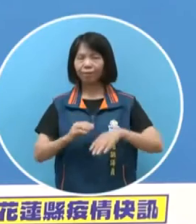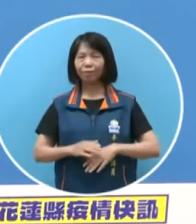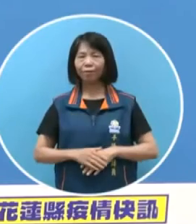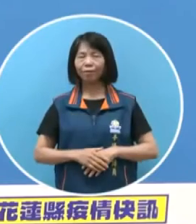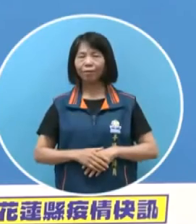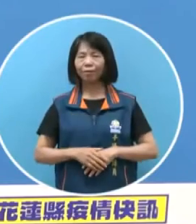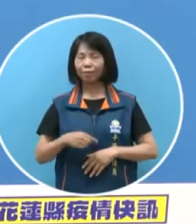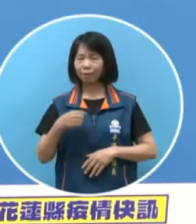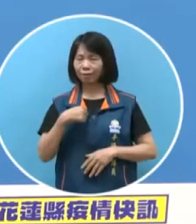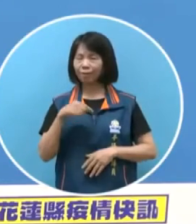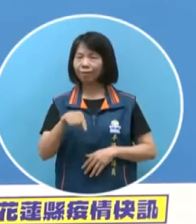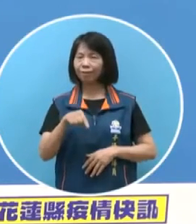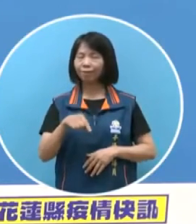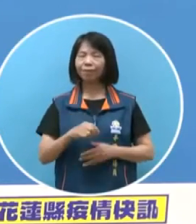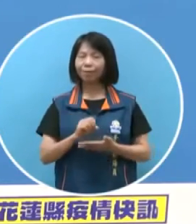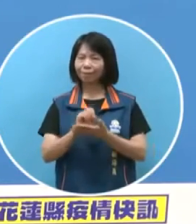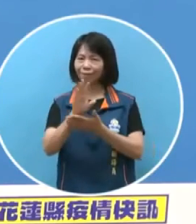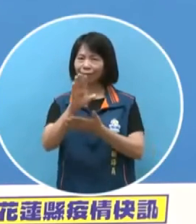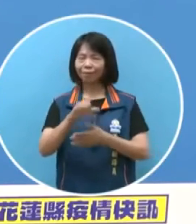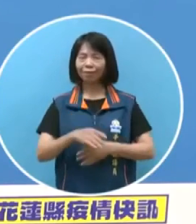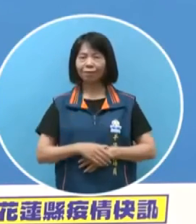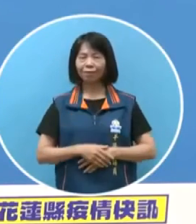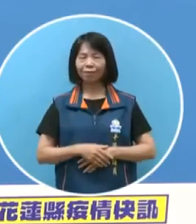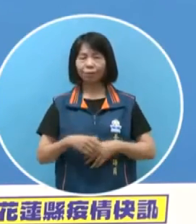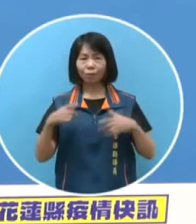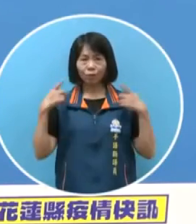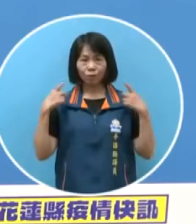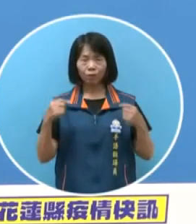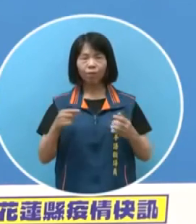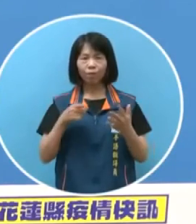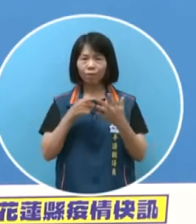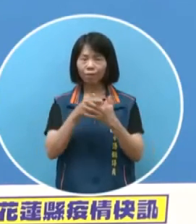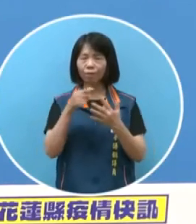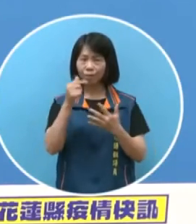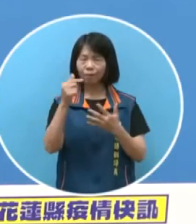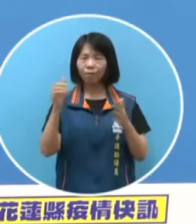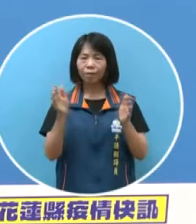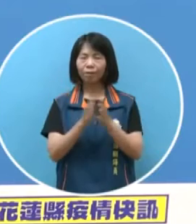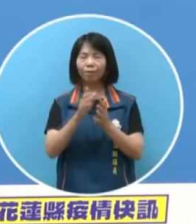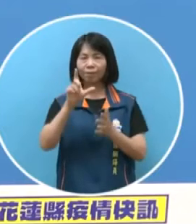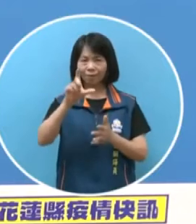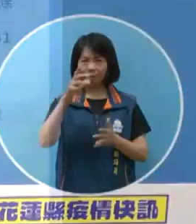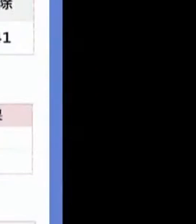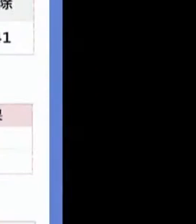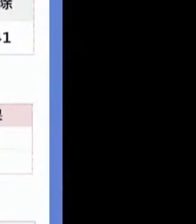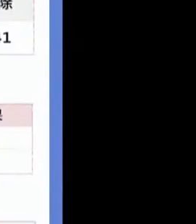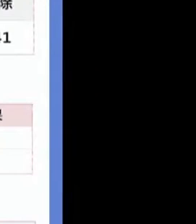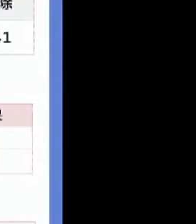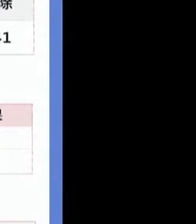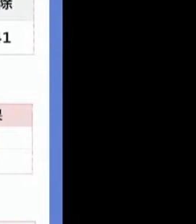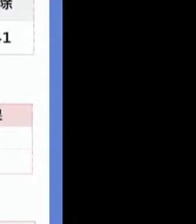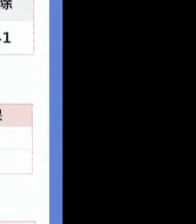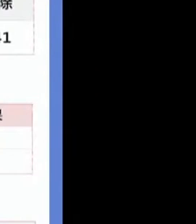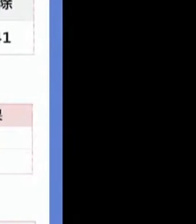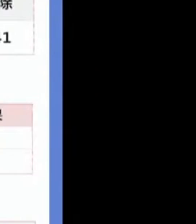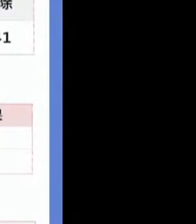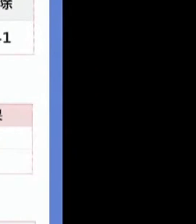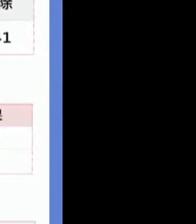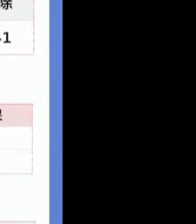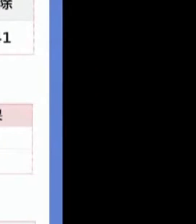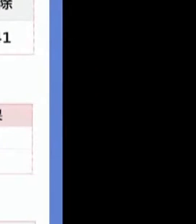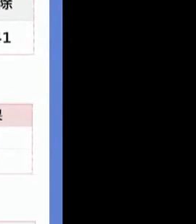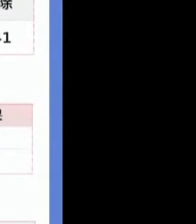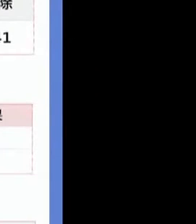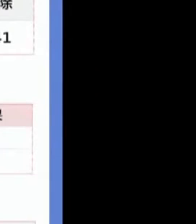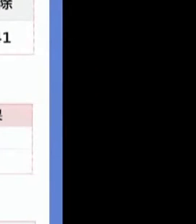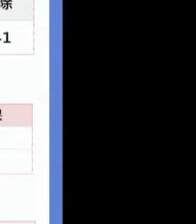书长张义华、卫生局长朱家祥持续在花莲县卫生局进行疫情记者会，同时对于医护人员这两